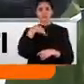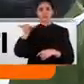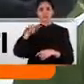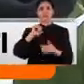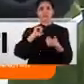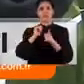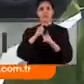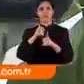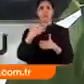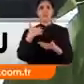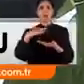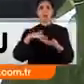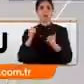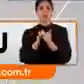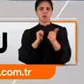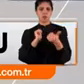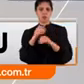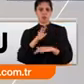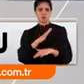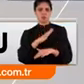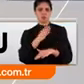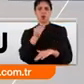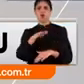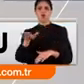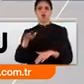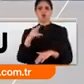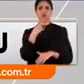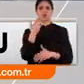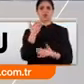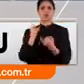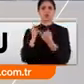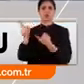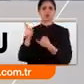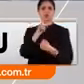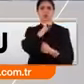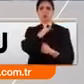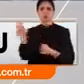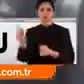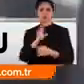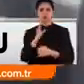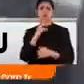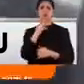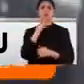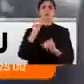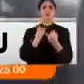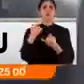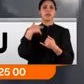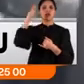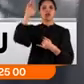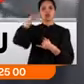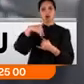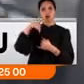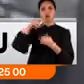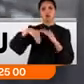salonunda benle Ensar spor yapıyorduk. Çocuklar kız kardeşime sözlü taciz falan yaptılar. Beni çağırdı kız kardeşim. İşte ne olduysa o andan sonra